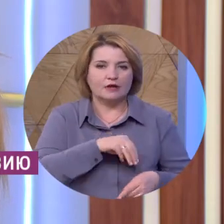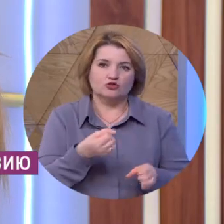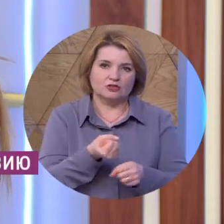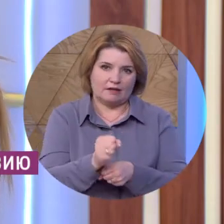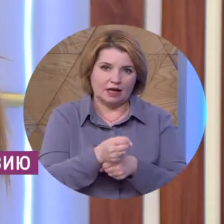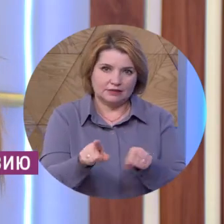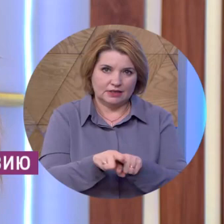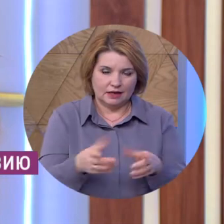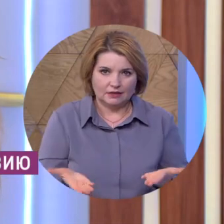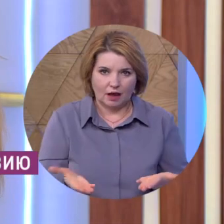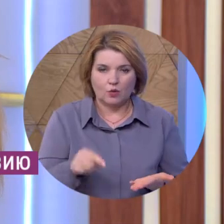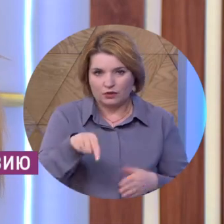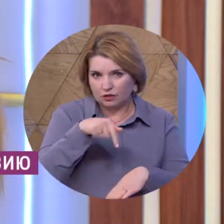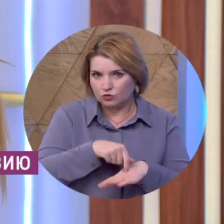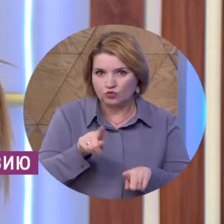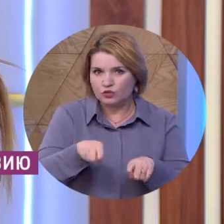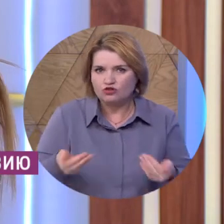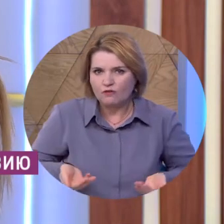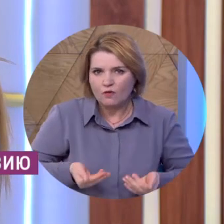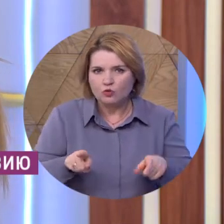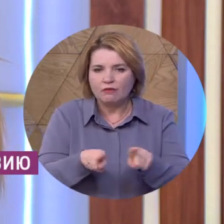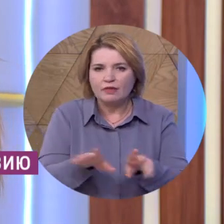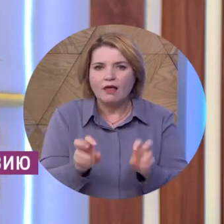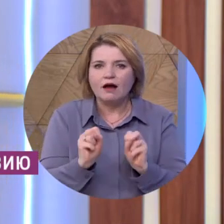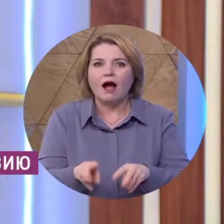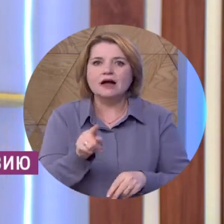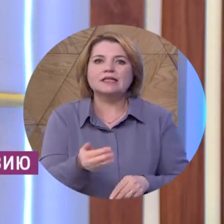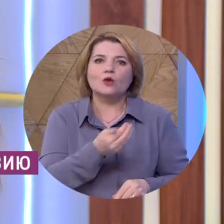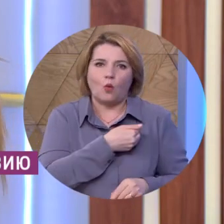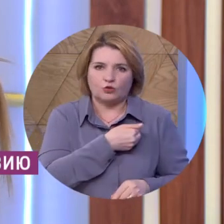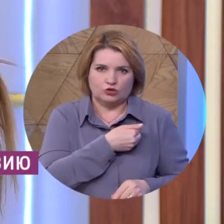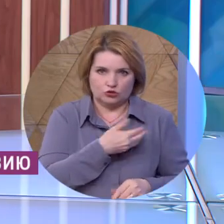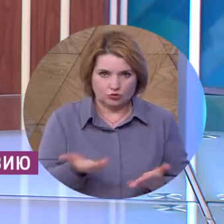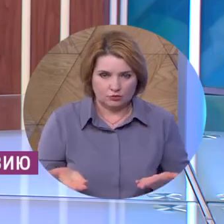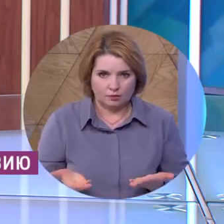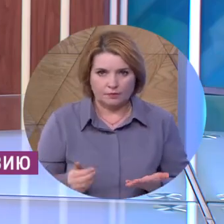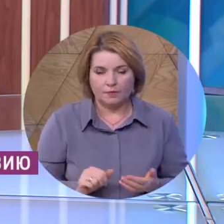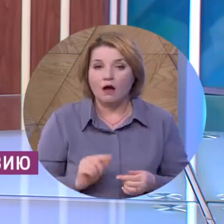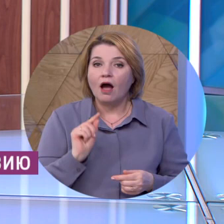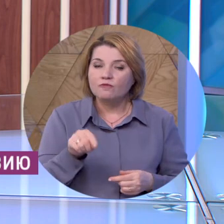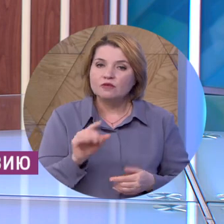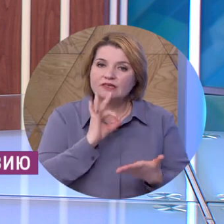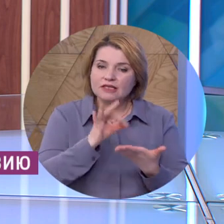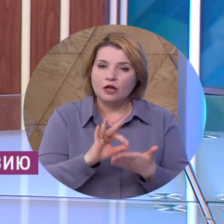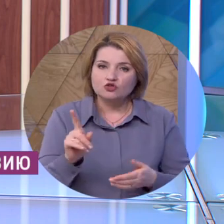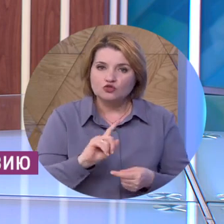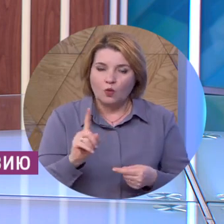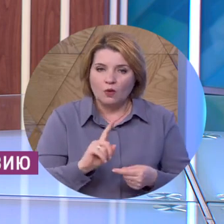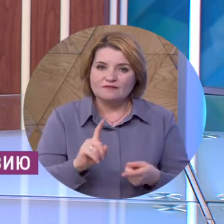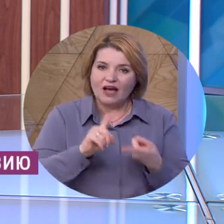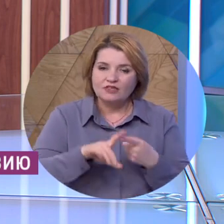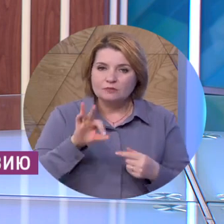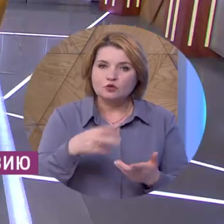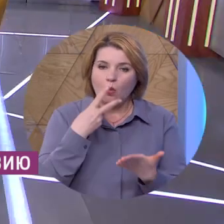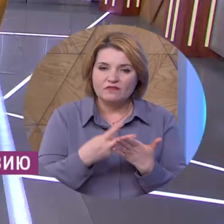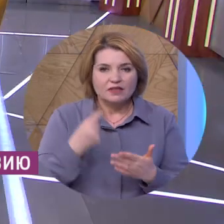что ты живешь не совсем так, как ты хочешь, не ты чем-то поступаешь, собой. Не совсем собой. Вот вы сказали, что в зависимости от вида